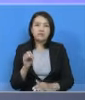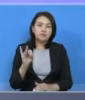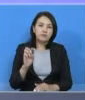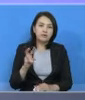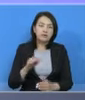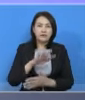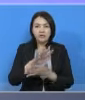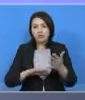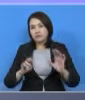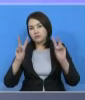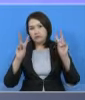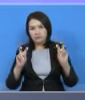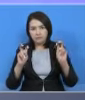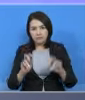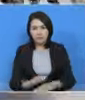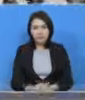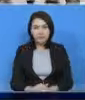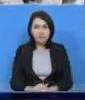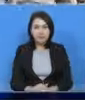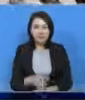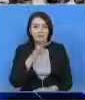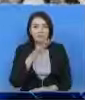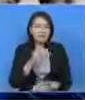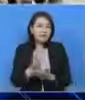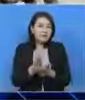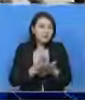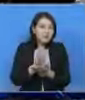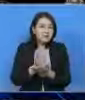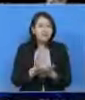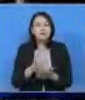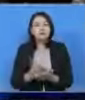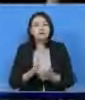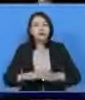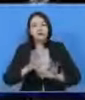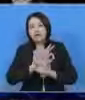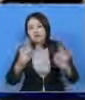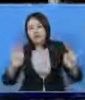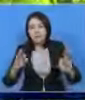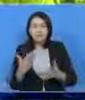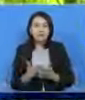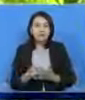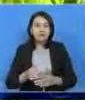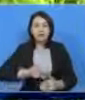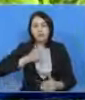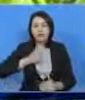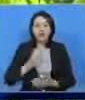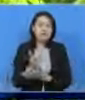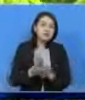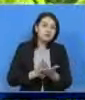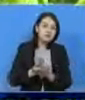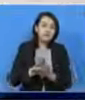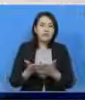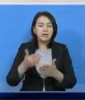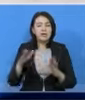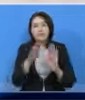Абдуалиева продолжит тему. За время службы ребята показали отличные результаты при несении боевой службы, охране